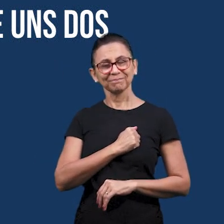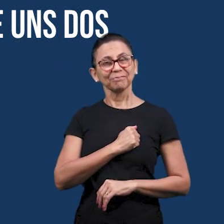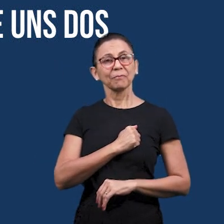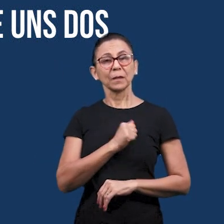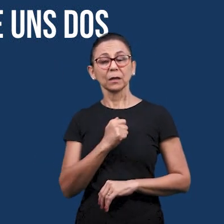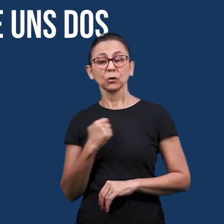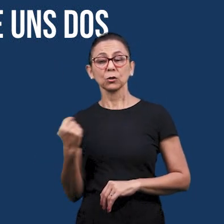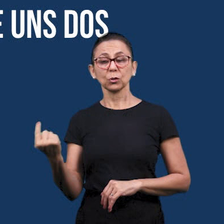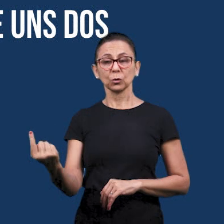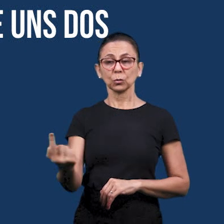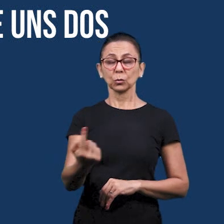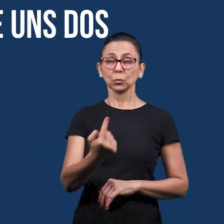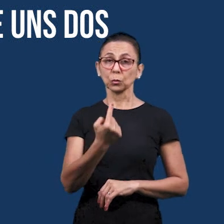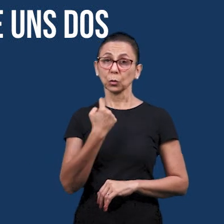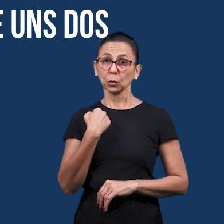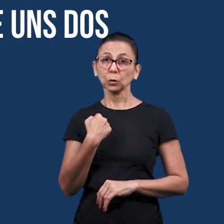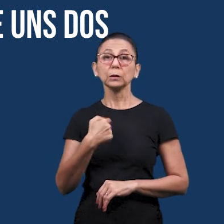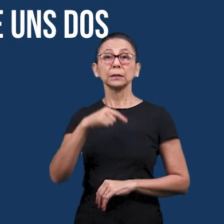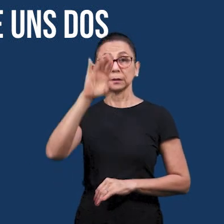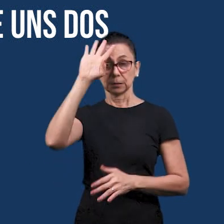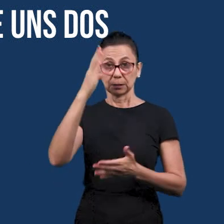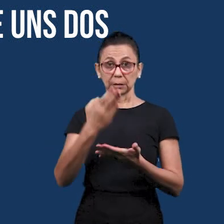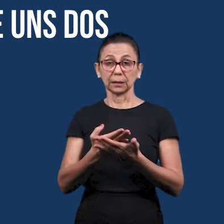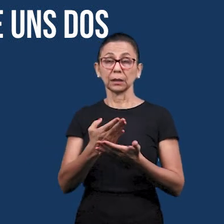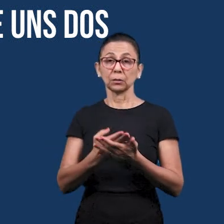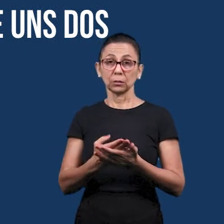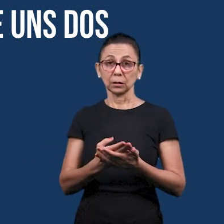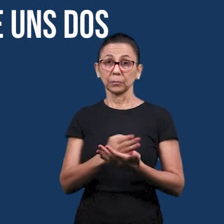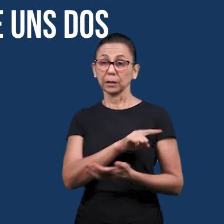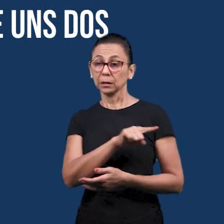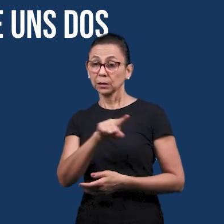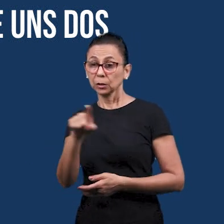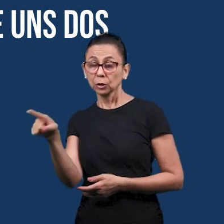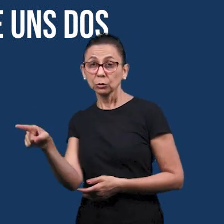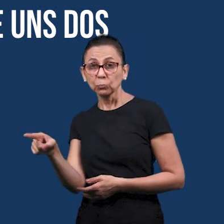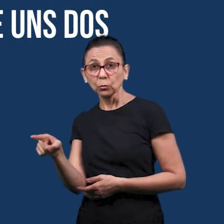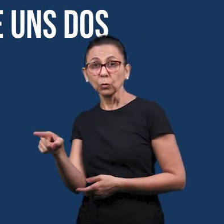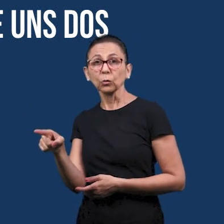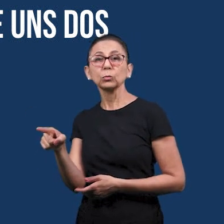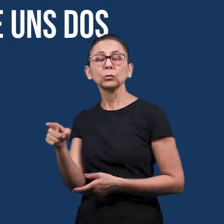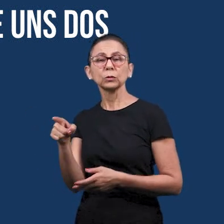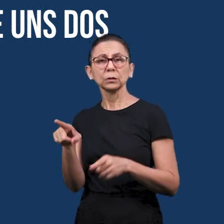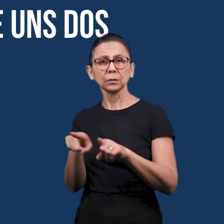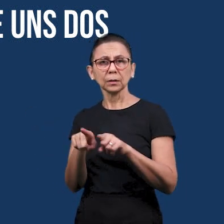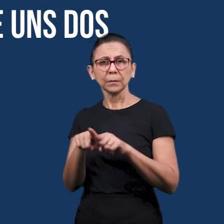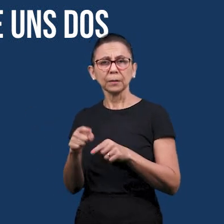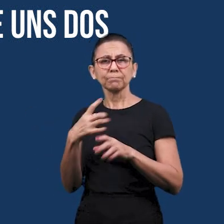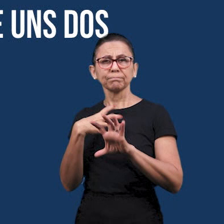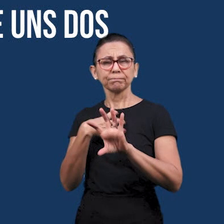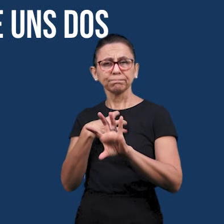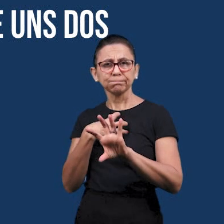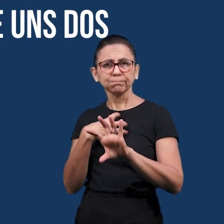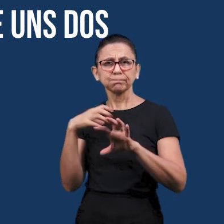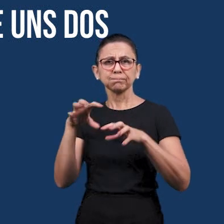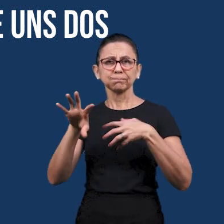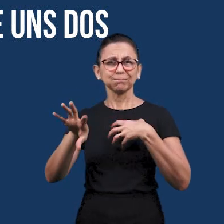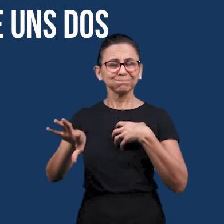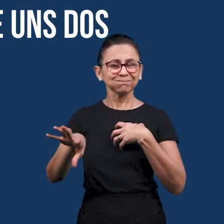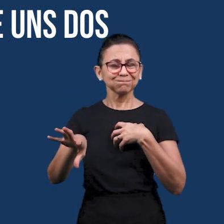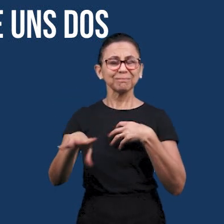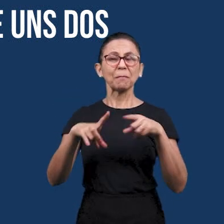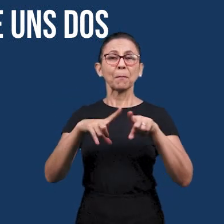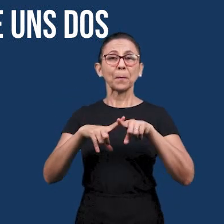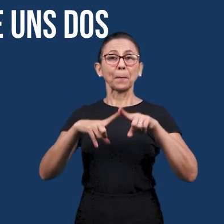Я великую тоской тоскую за вами и уверен, что все вы чувствуете тоже.